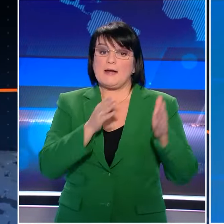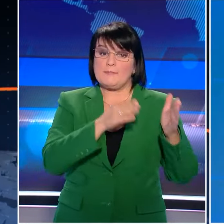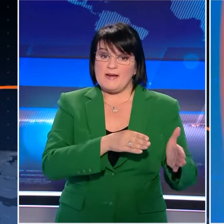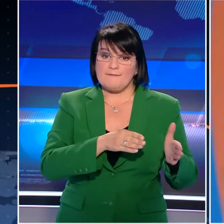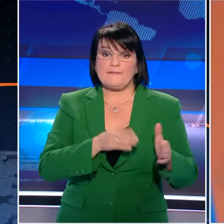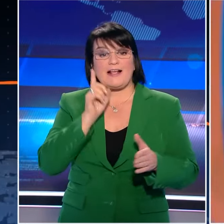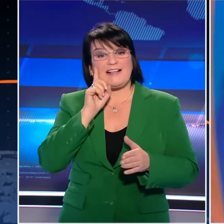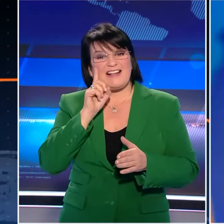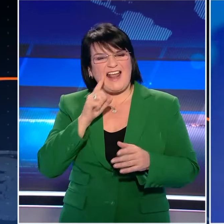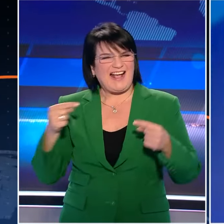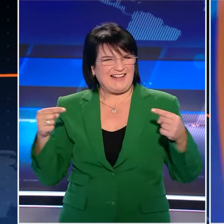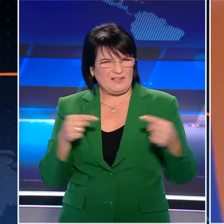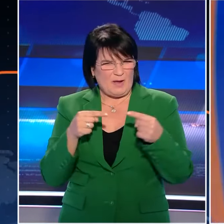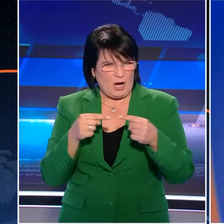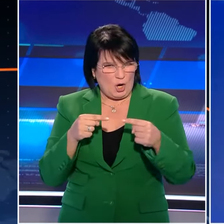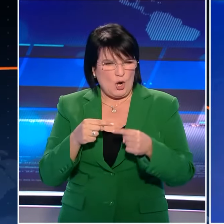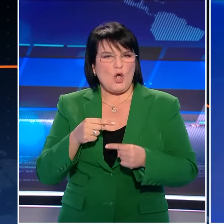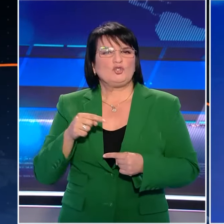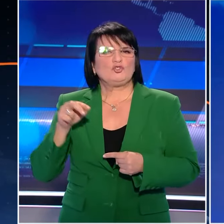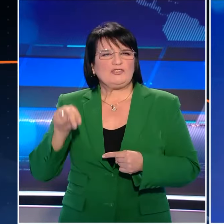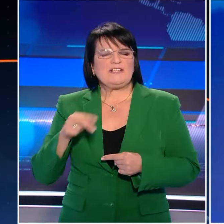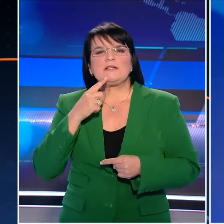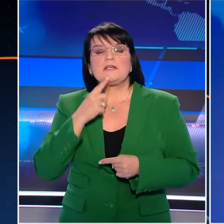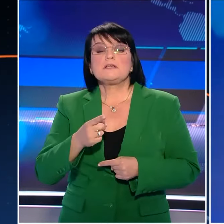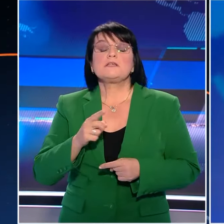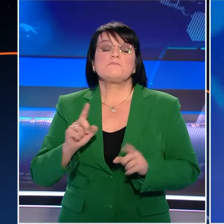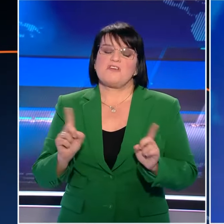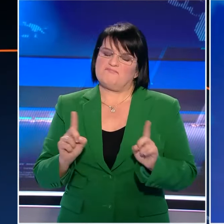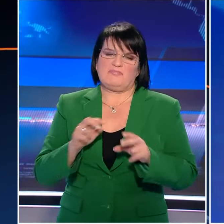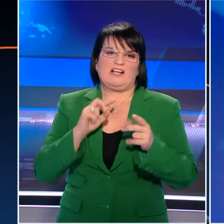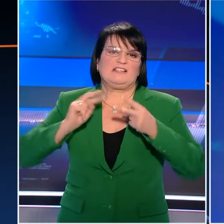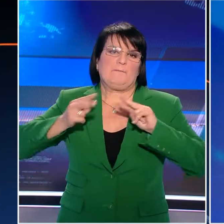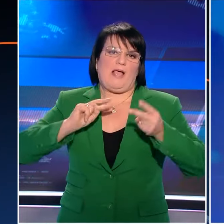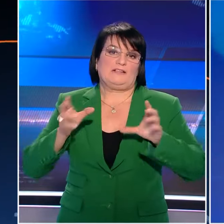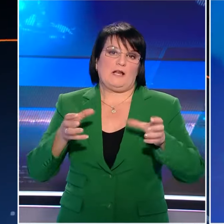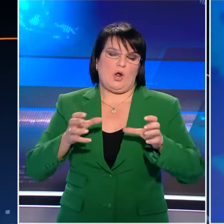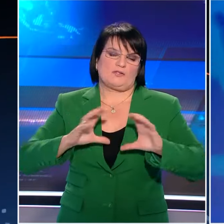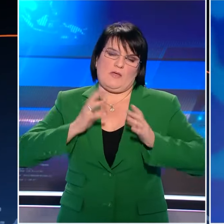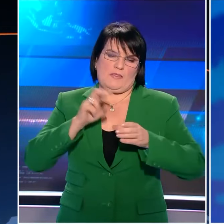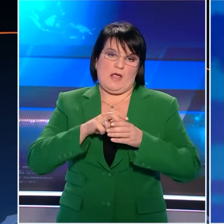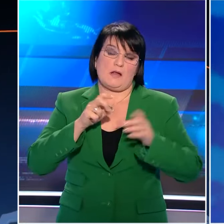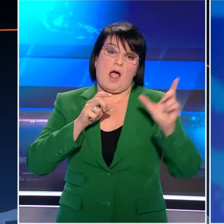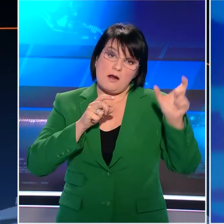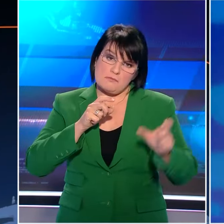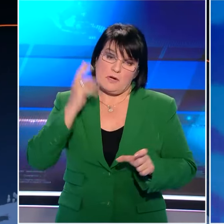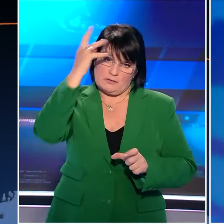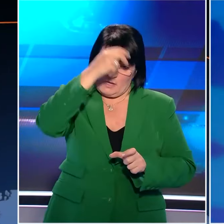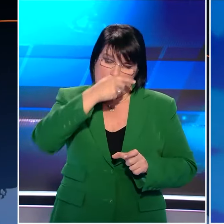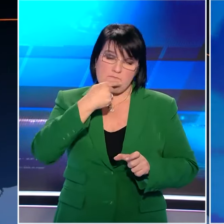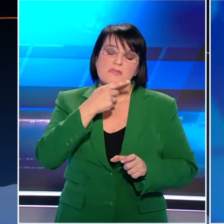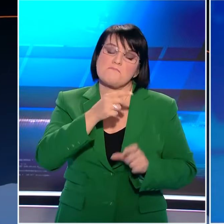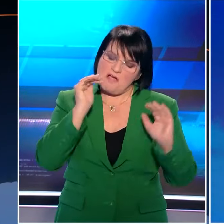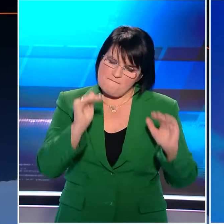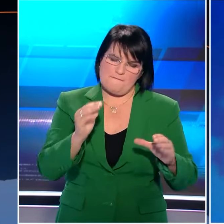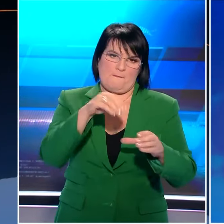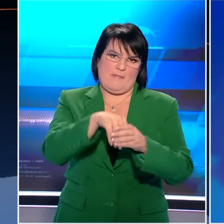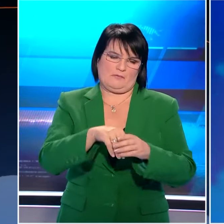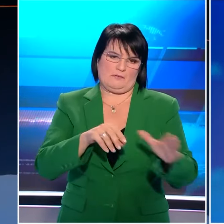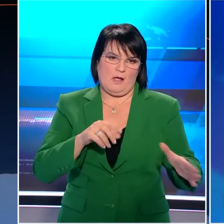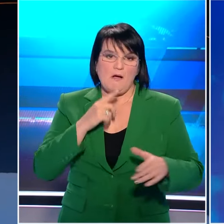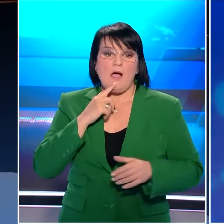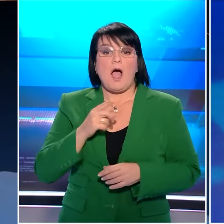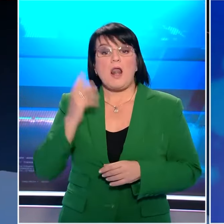επόμενα debate αν σε αυτά δεν συμμετάσχει και ο πρώην Αμερικανός Πρόεδρος. Η αντίδραση του Τραμπ ήταν έντονη και όλα αυτά την ώρα που στην